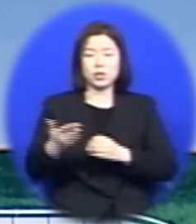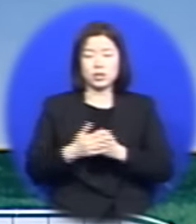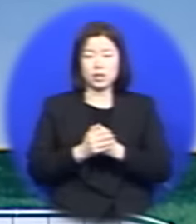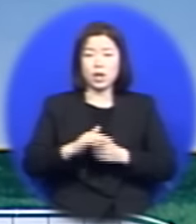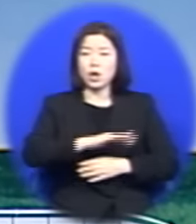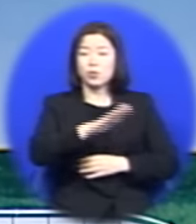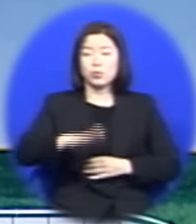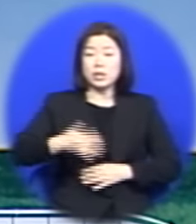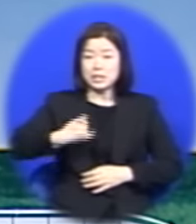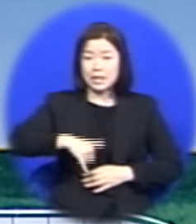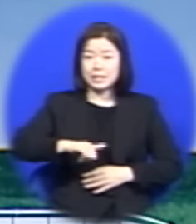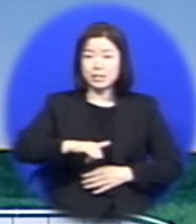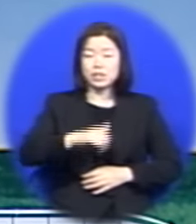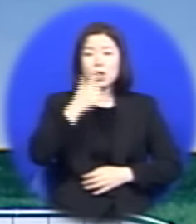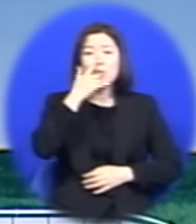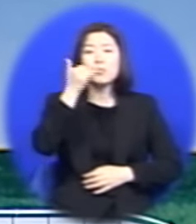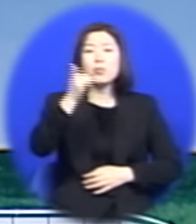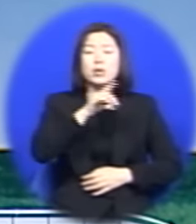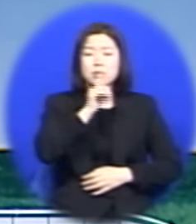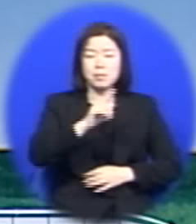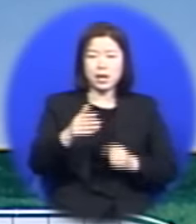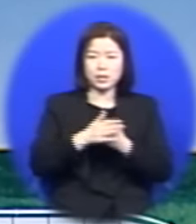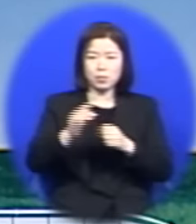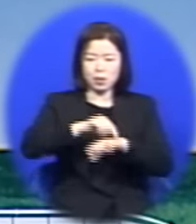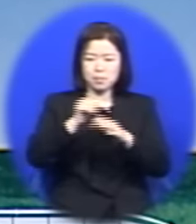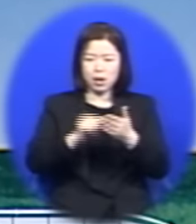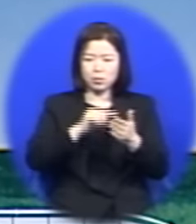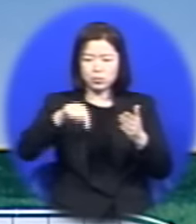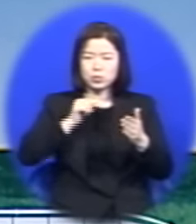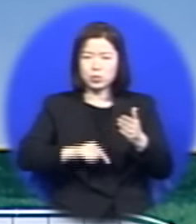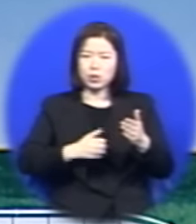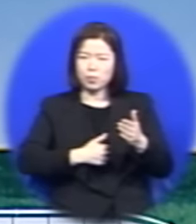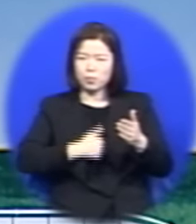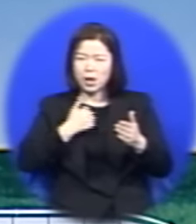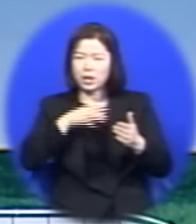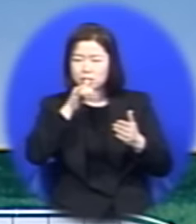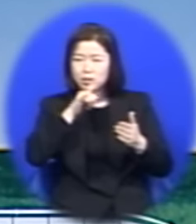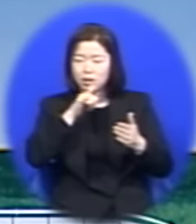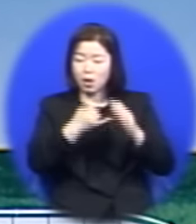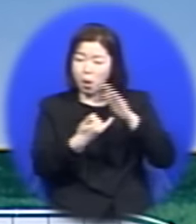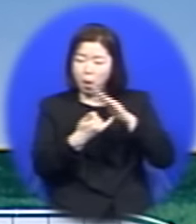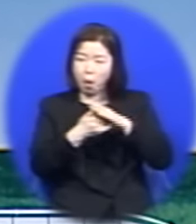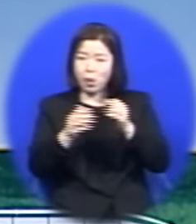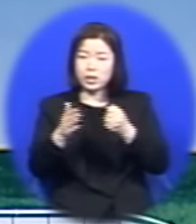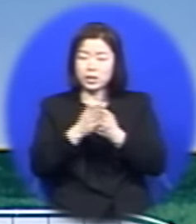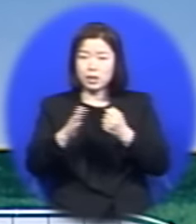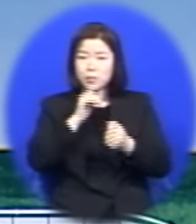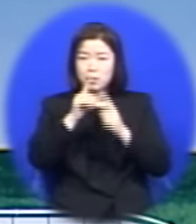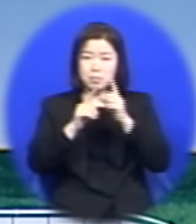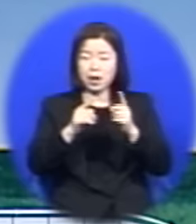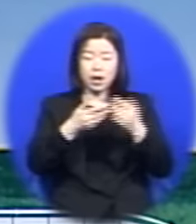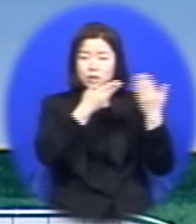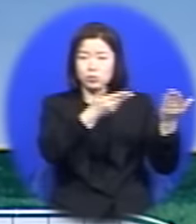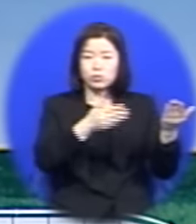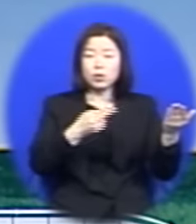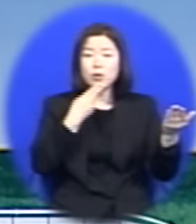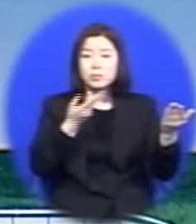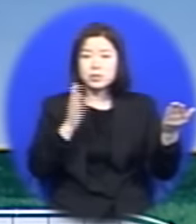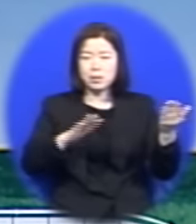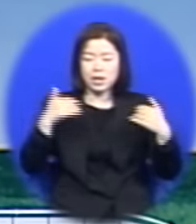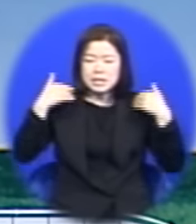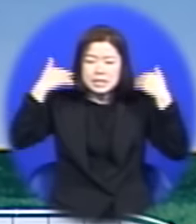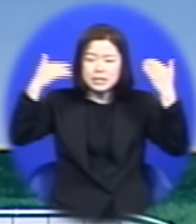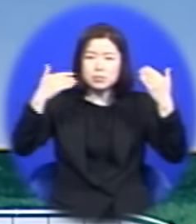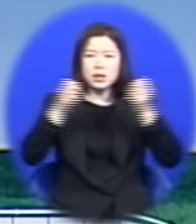아빠가 하는 말 때문에 다 마음이 노여움이 있습니다. 어리니까 말은 안 하지만 이제 크면 다 터져